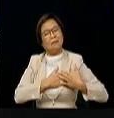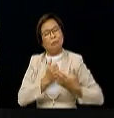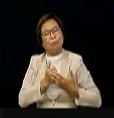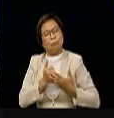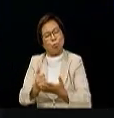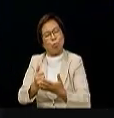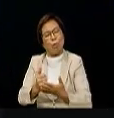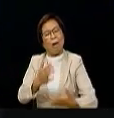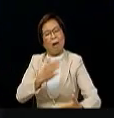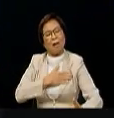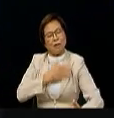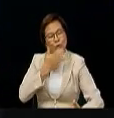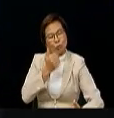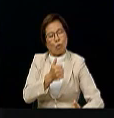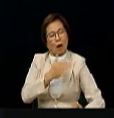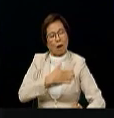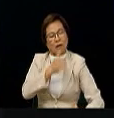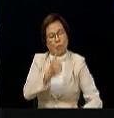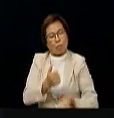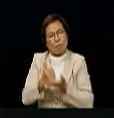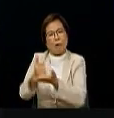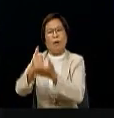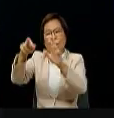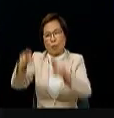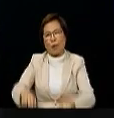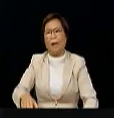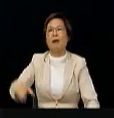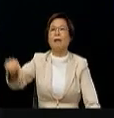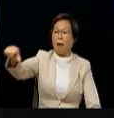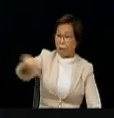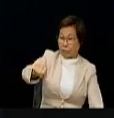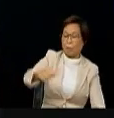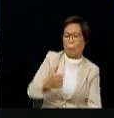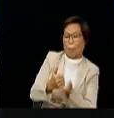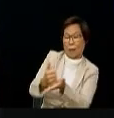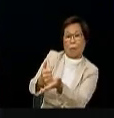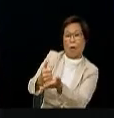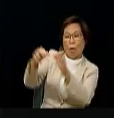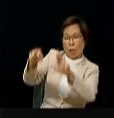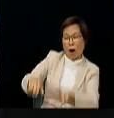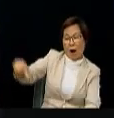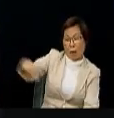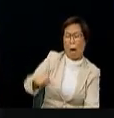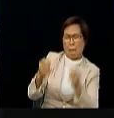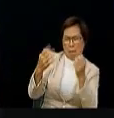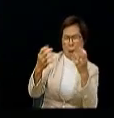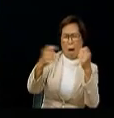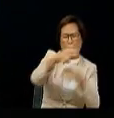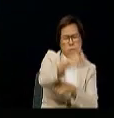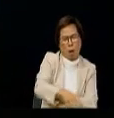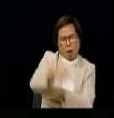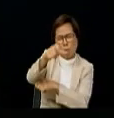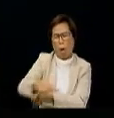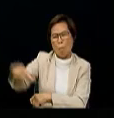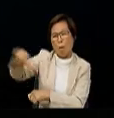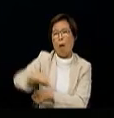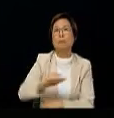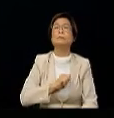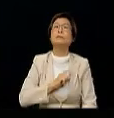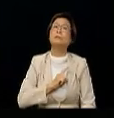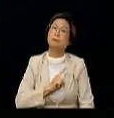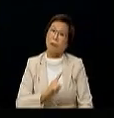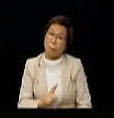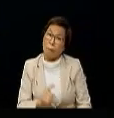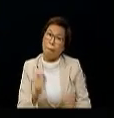bantuan kemanusiaan kepada rakyat Afghanistan yang Bolehkah the majority nya udah Abah agama